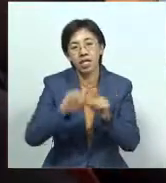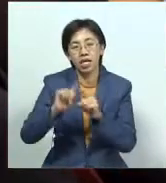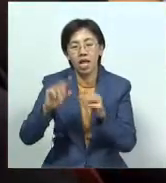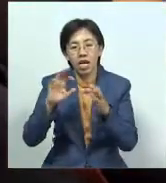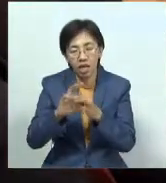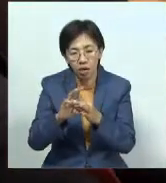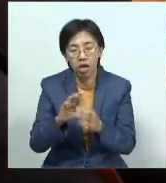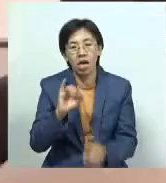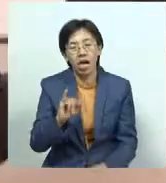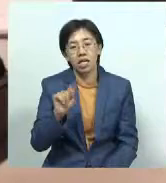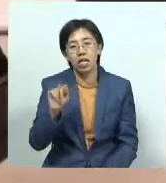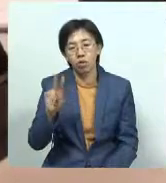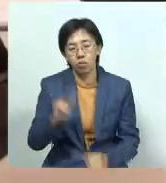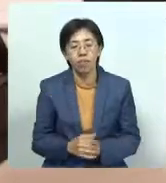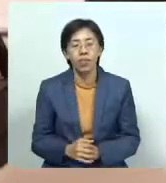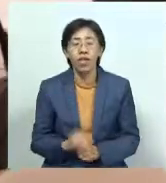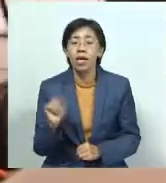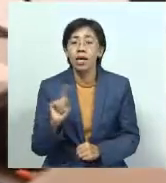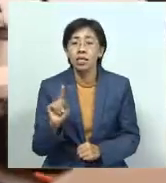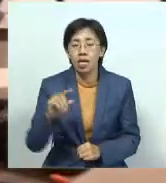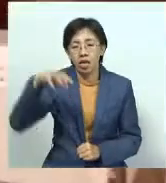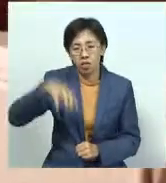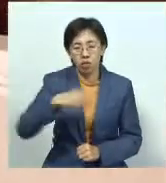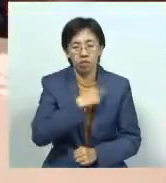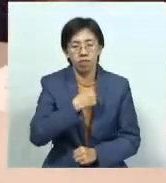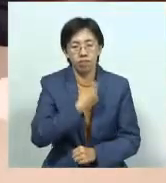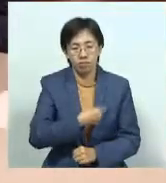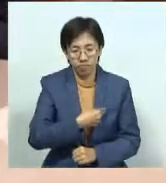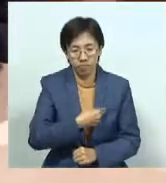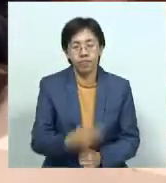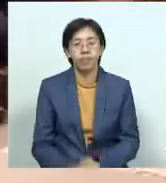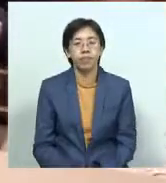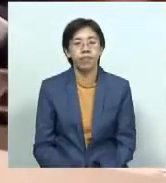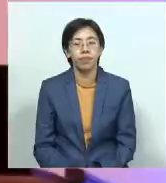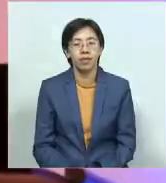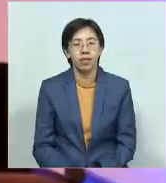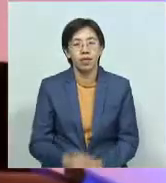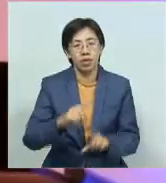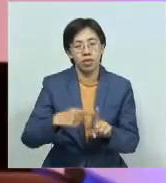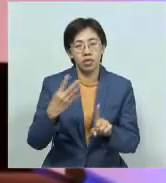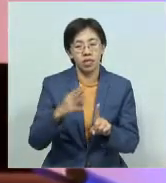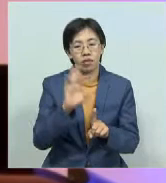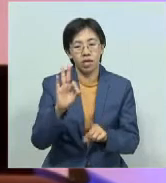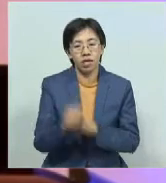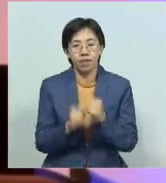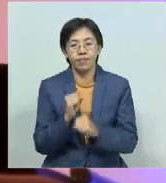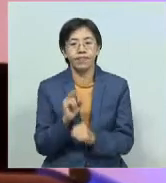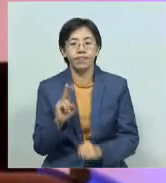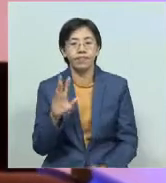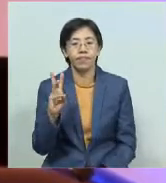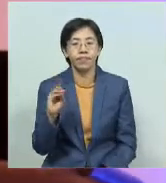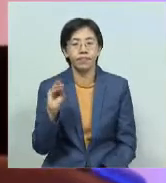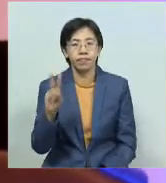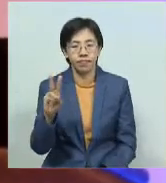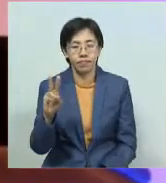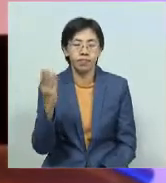หรือ ITU ณ นครเจนีวาสมาพันธรัฐสวิสเมื่อวันที่9เมษายน2562